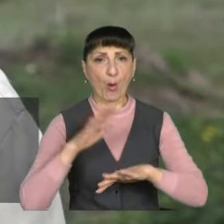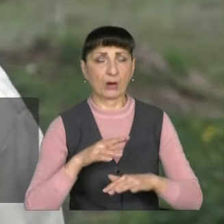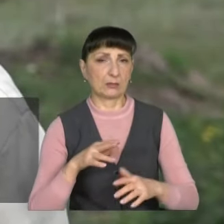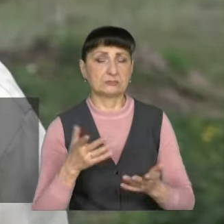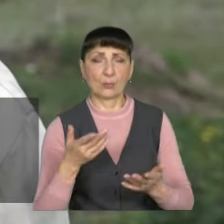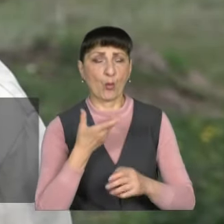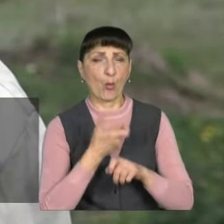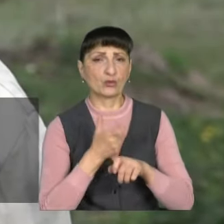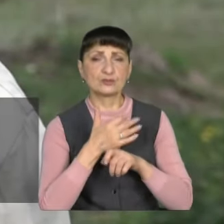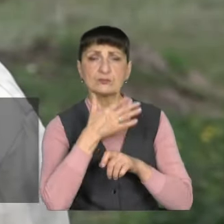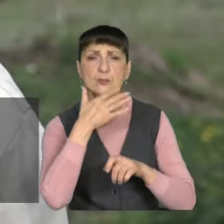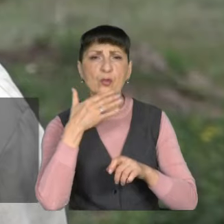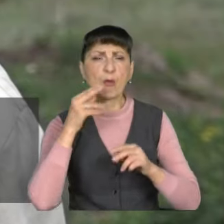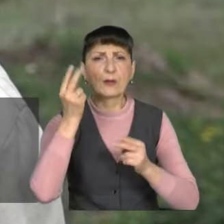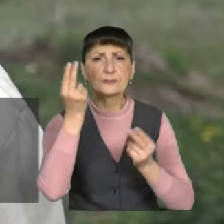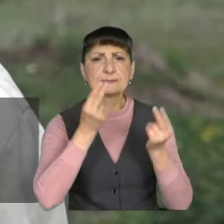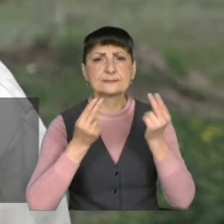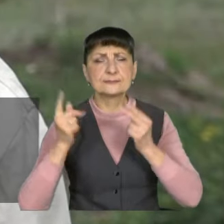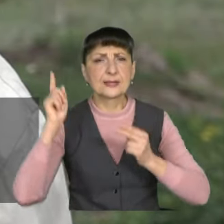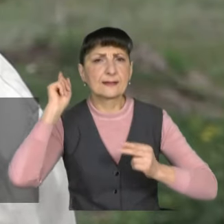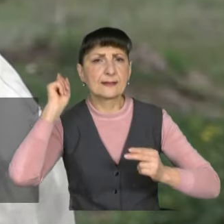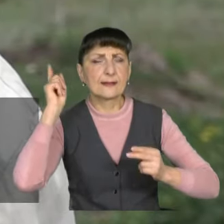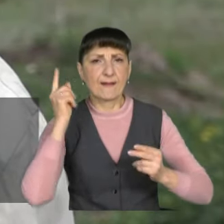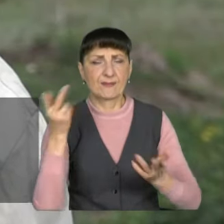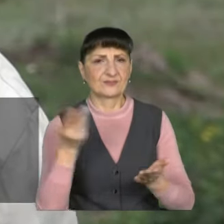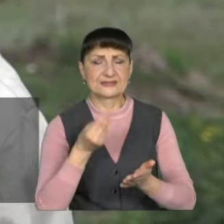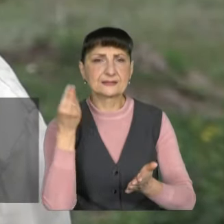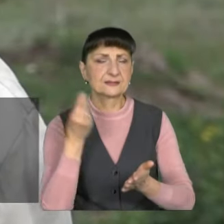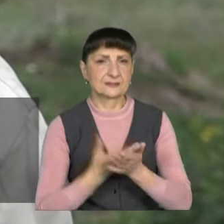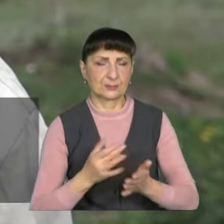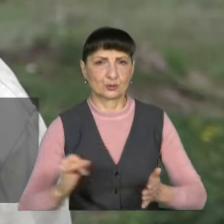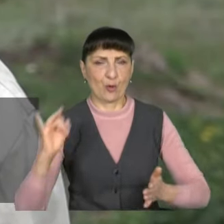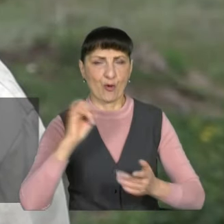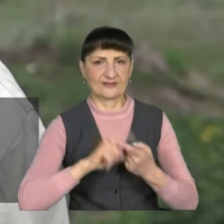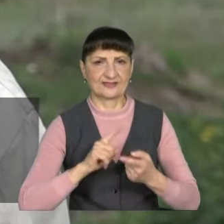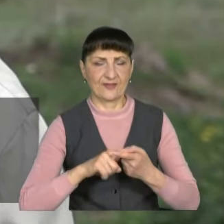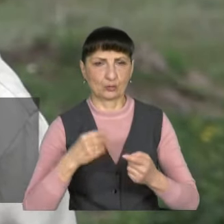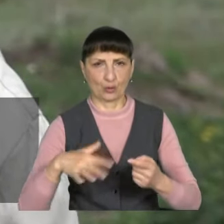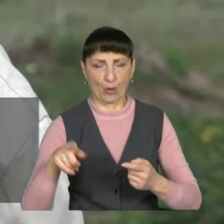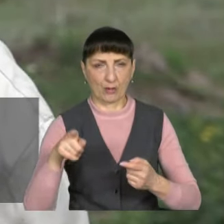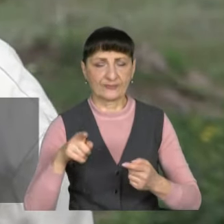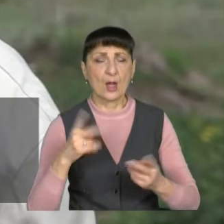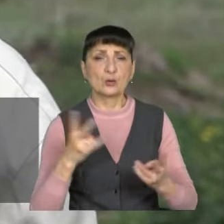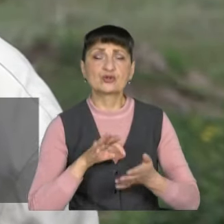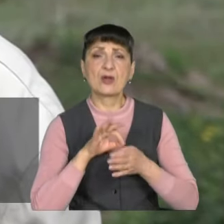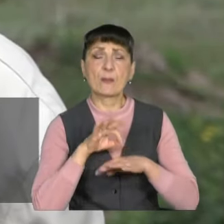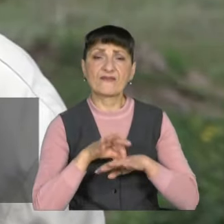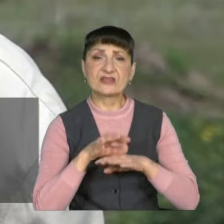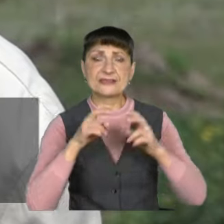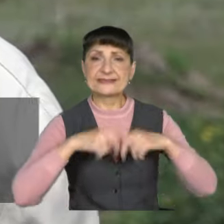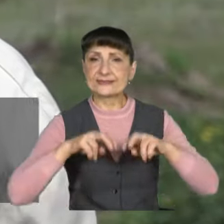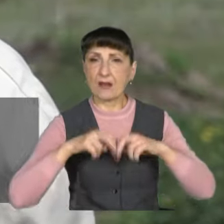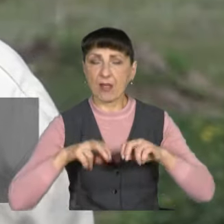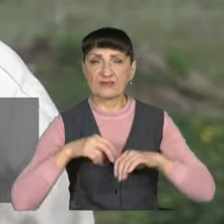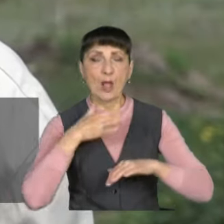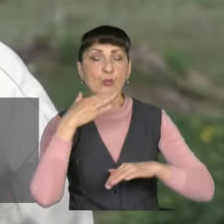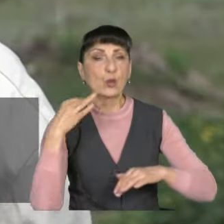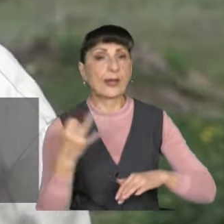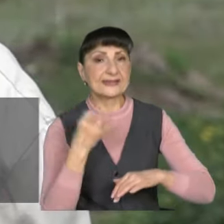Эти горы своего рода Тамбалатас. Очень много петроглифов и изображений, которые ценны с исторической точки зрения. Я считаю, что нужно